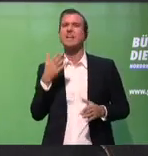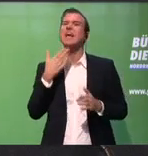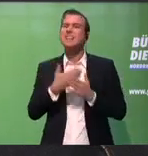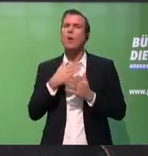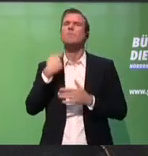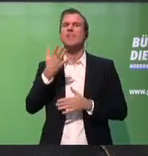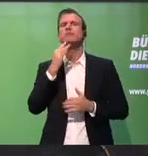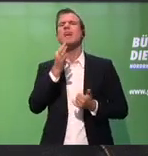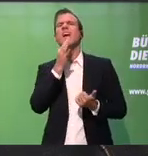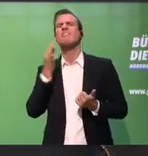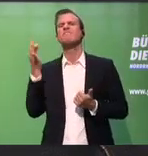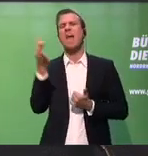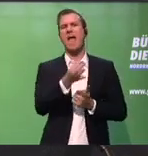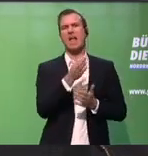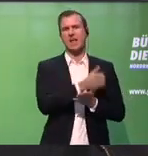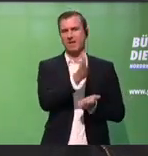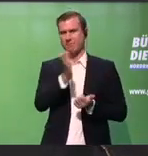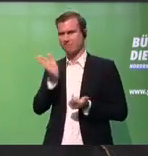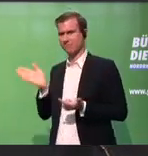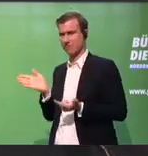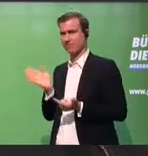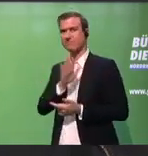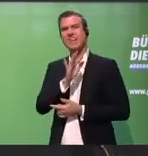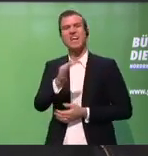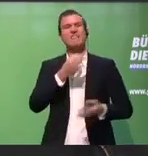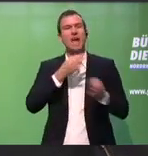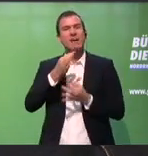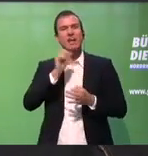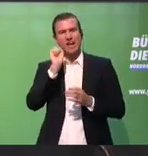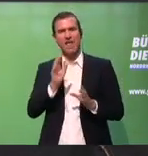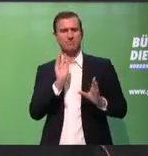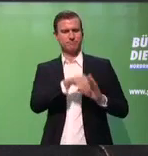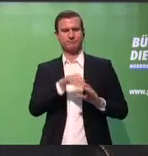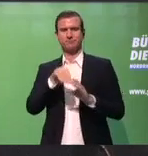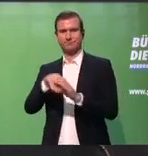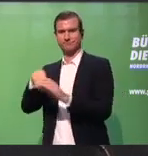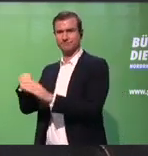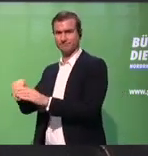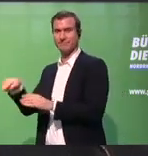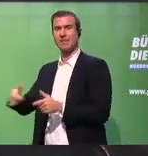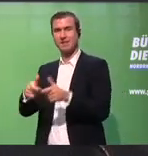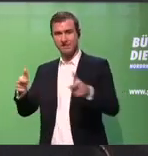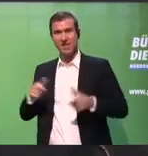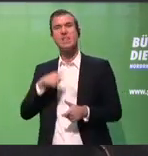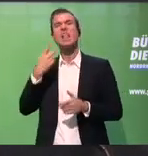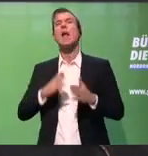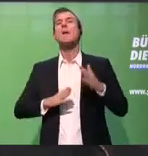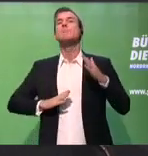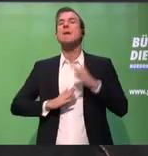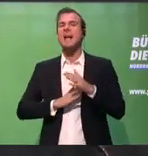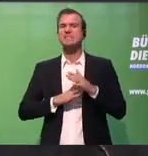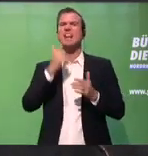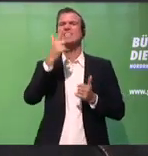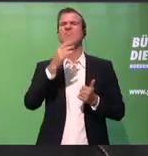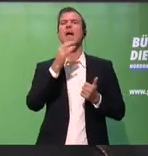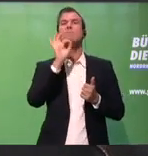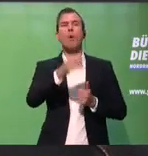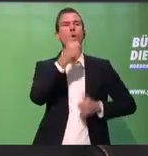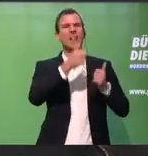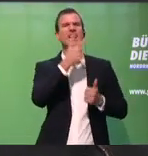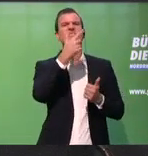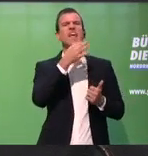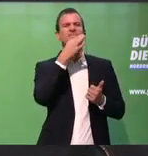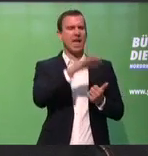eine Fragerunde machen, also ihr eure Fragen hier einwerfen könnt, und wir dann maximal 2 Fragen losen pro